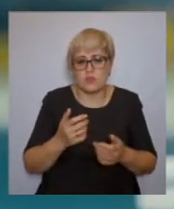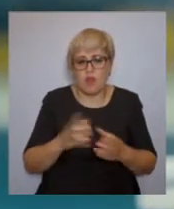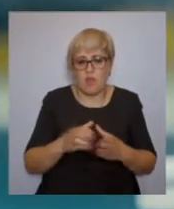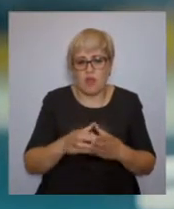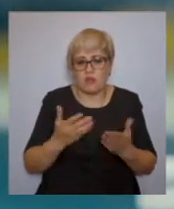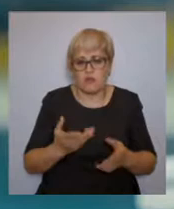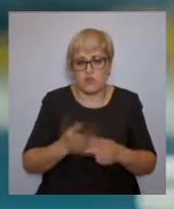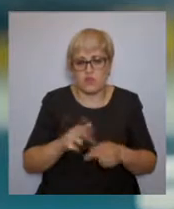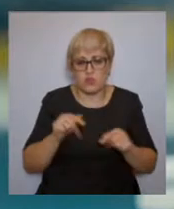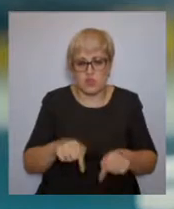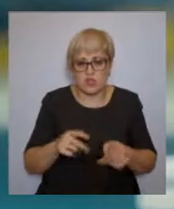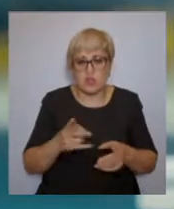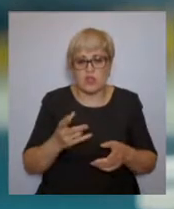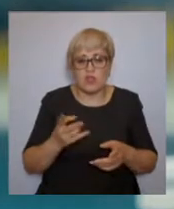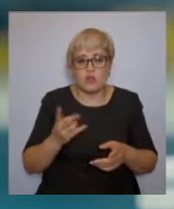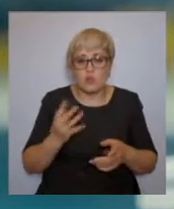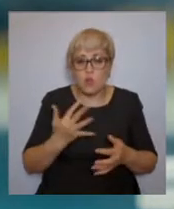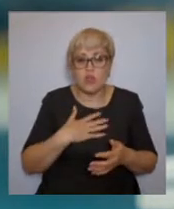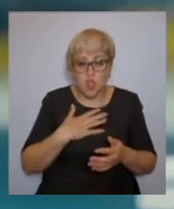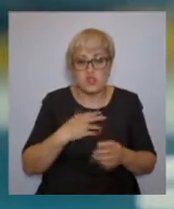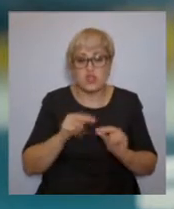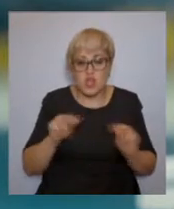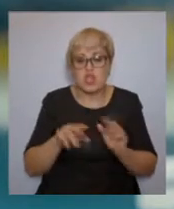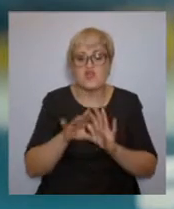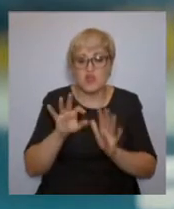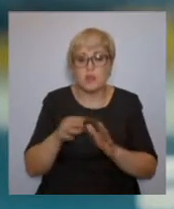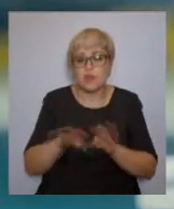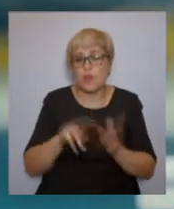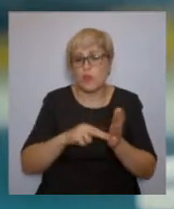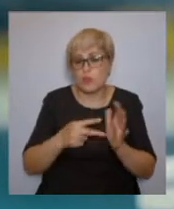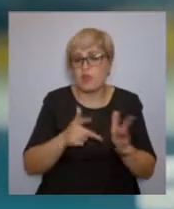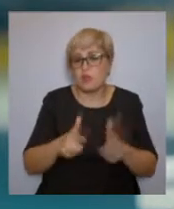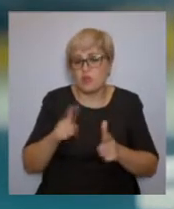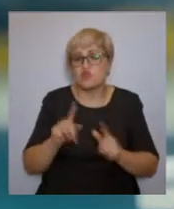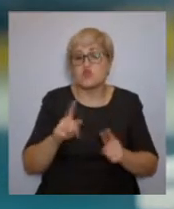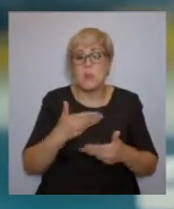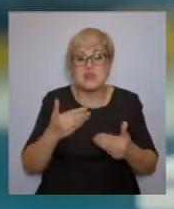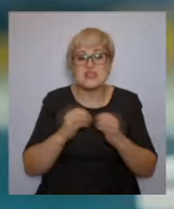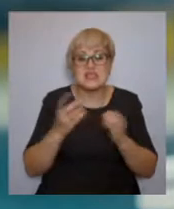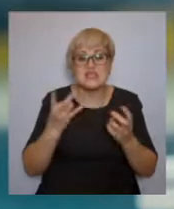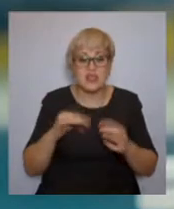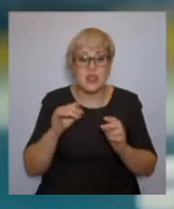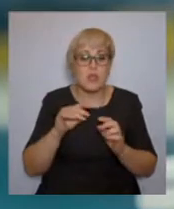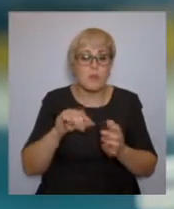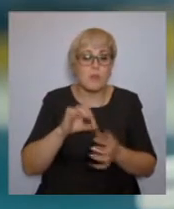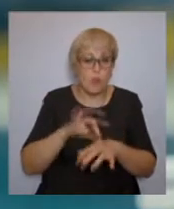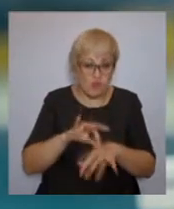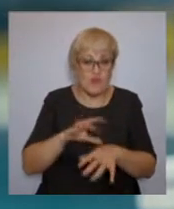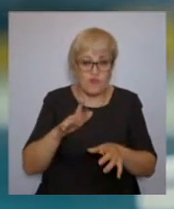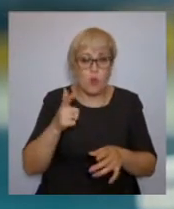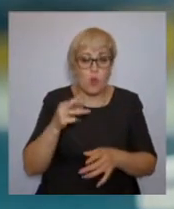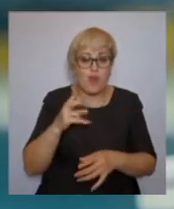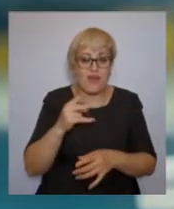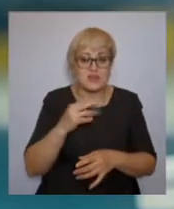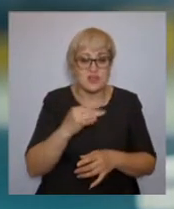голландии перед турниром но мы несли часто выигрывали скажем так очень и очень редко и вот этот турнир официальный